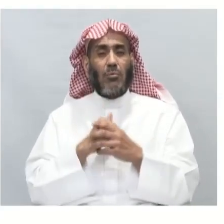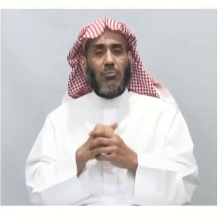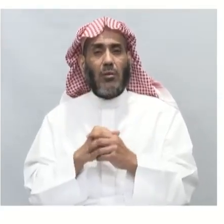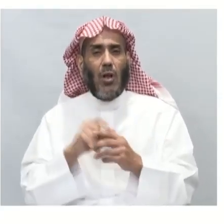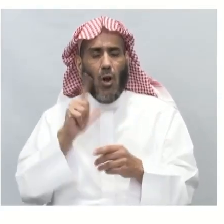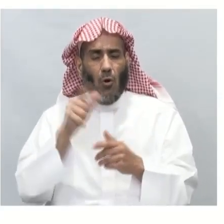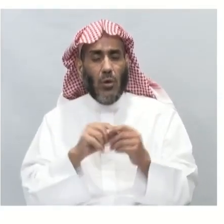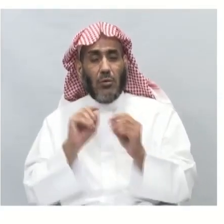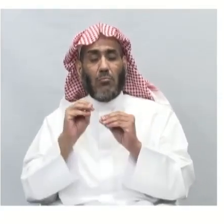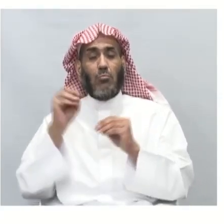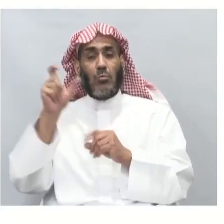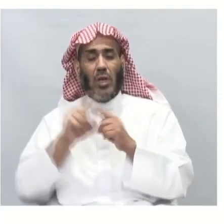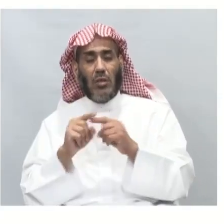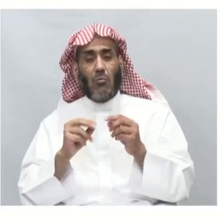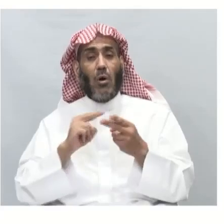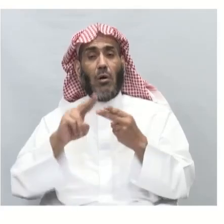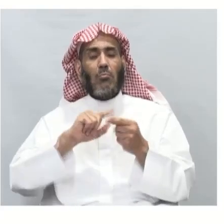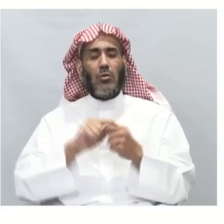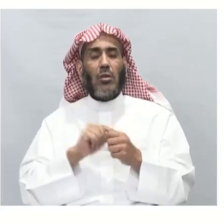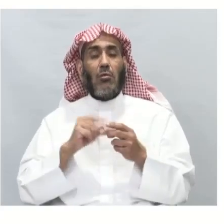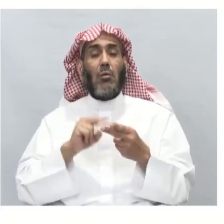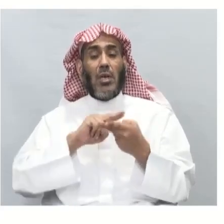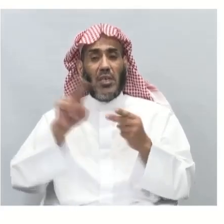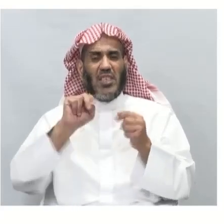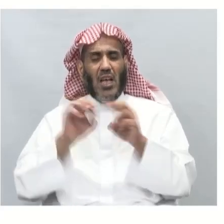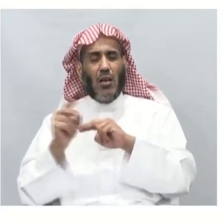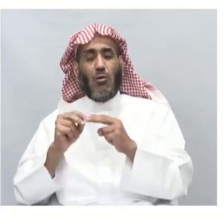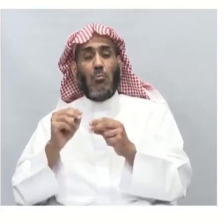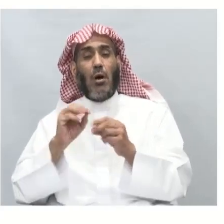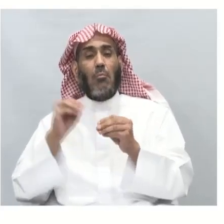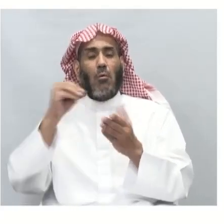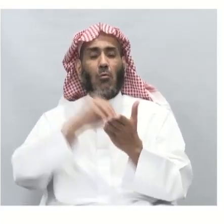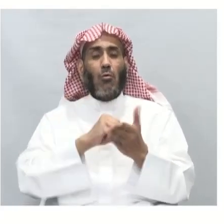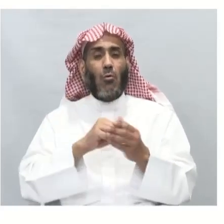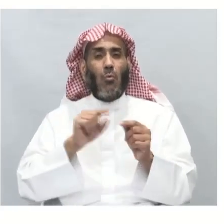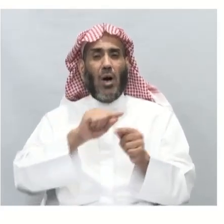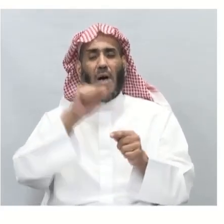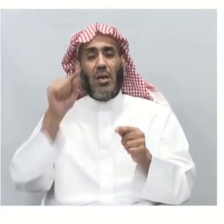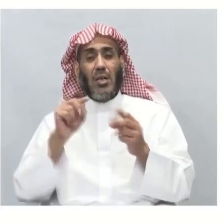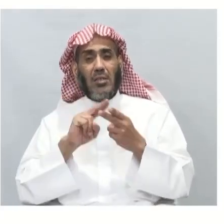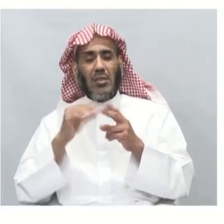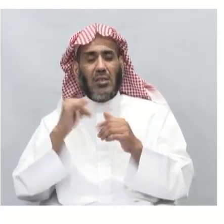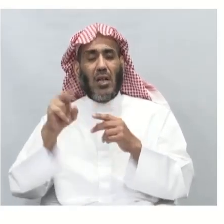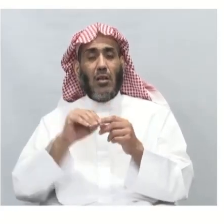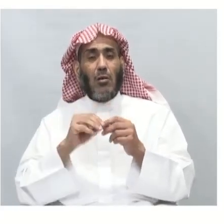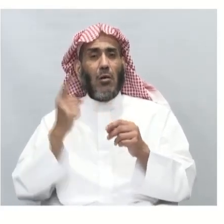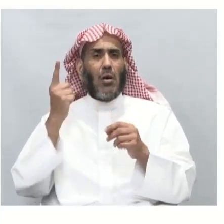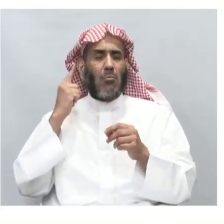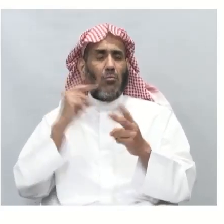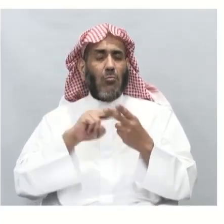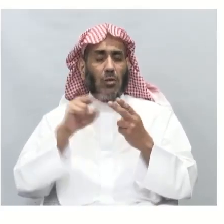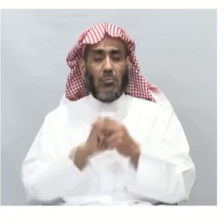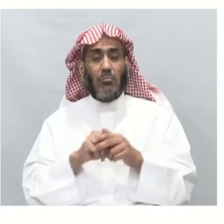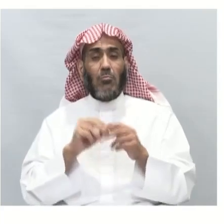متحدث واشار اليه بالمرسل ثم رساله موضوع وقناه اتصال ثم مستمع ومستقبل واشار هنا ايضا